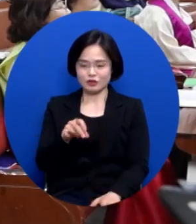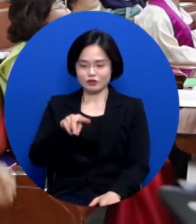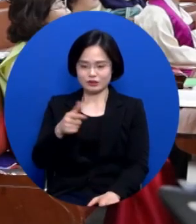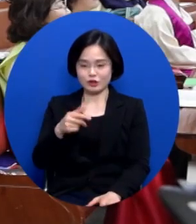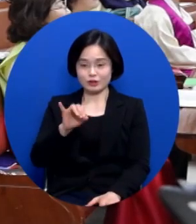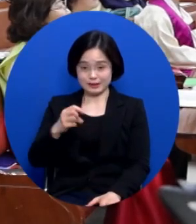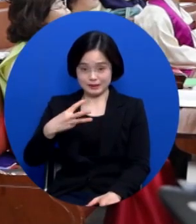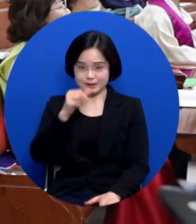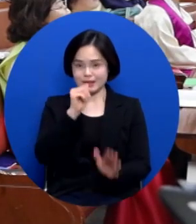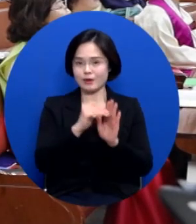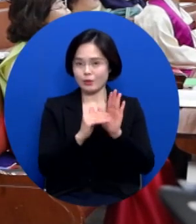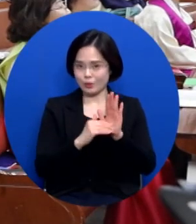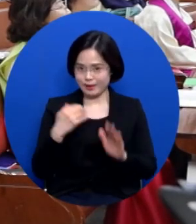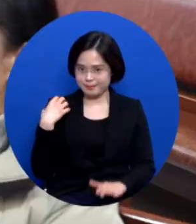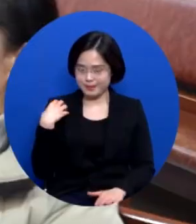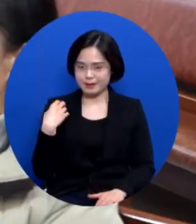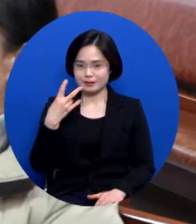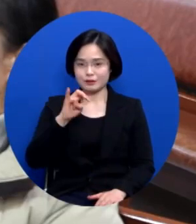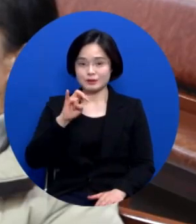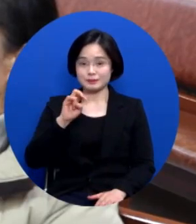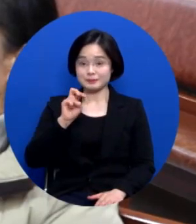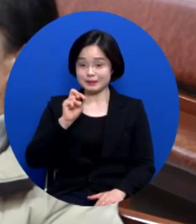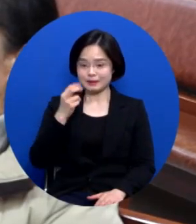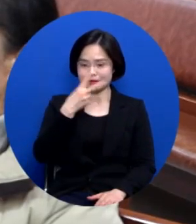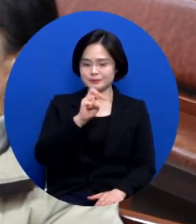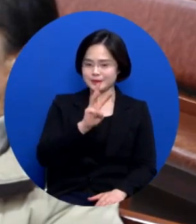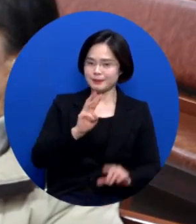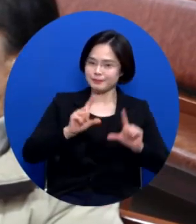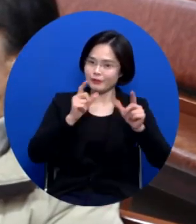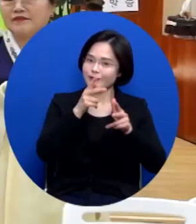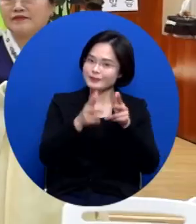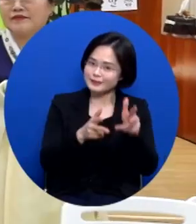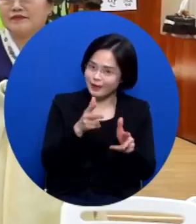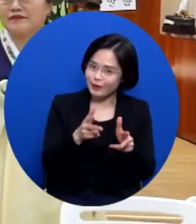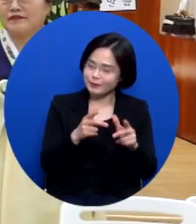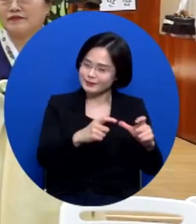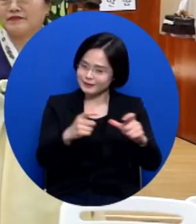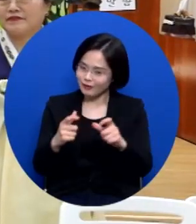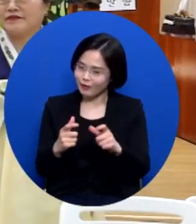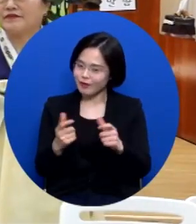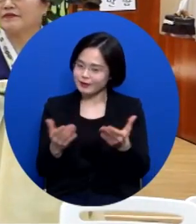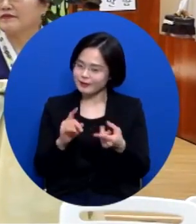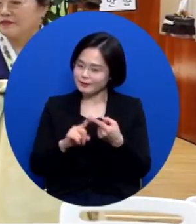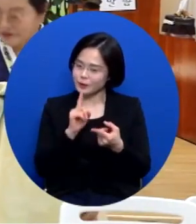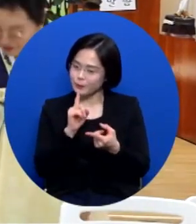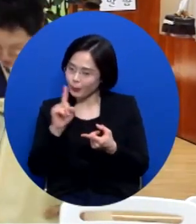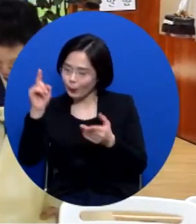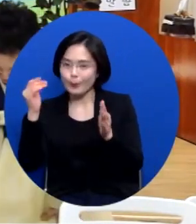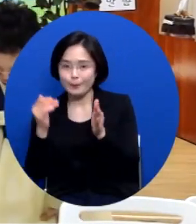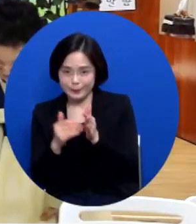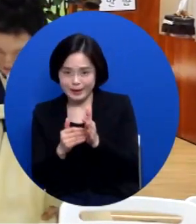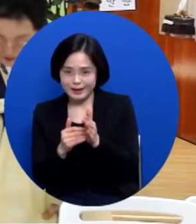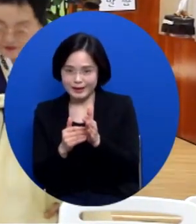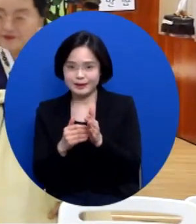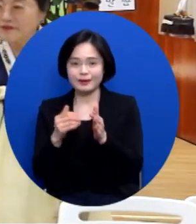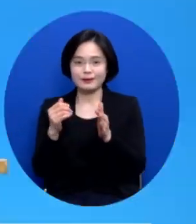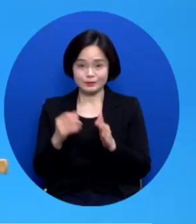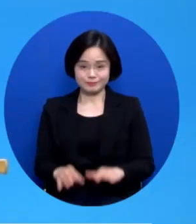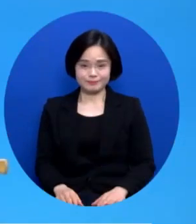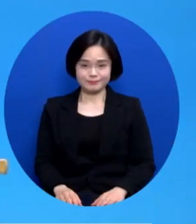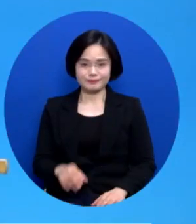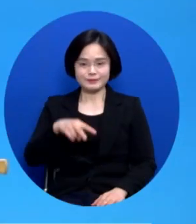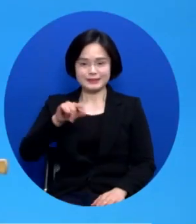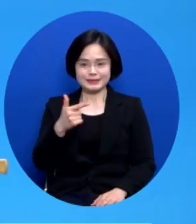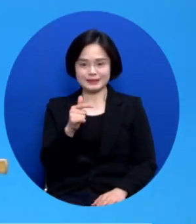갖고 2023년 사업과 각 지역구 회별 사역을 보고하고 임원 개선을 통해 완도중앙교회